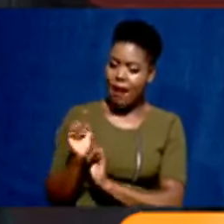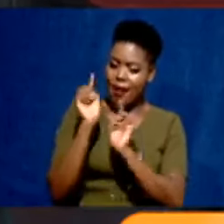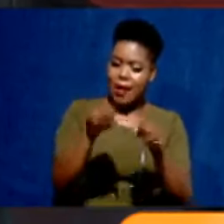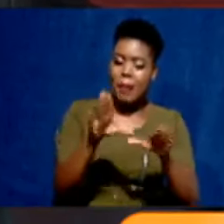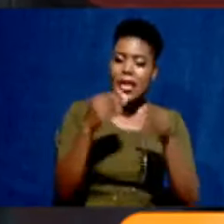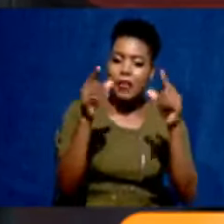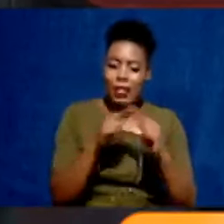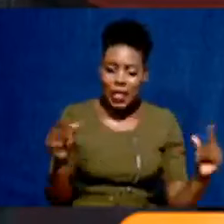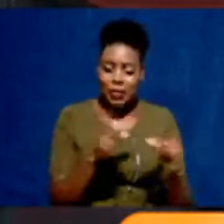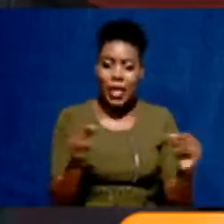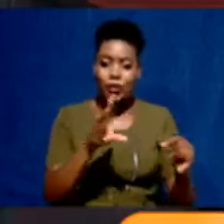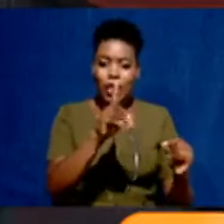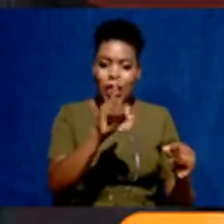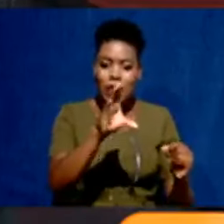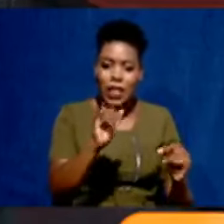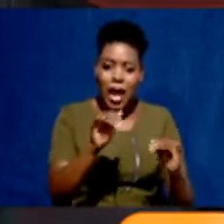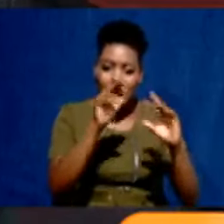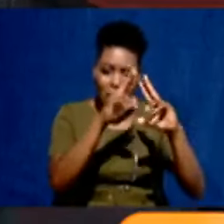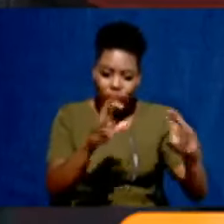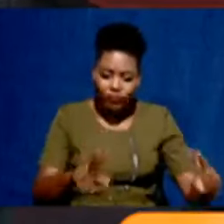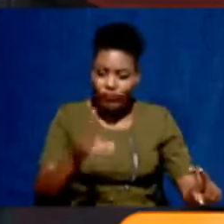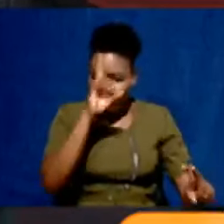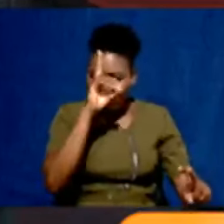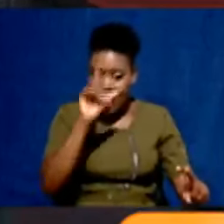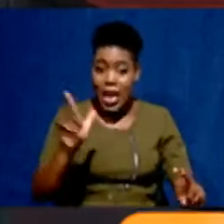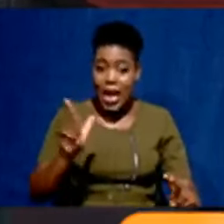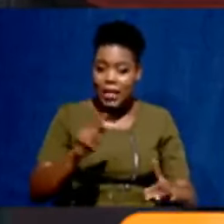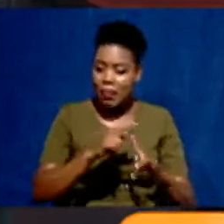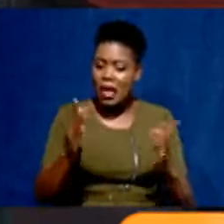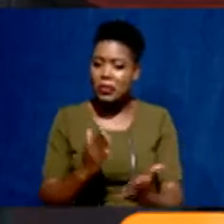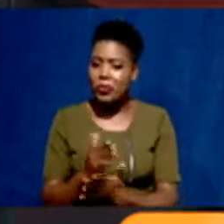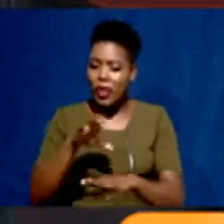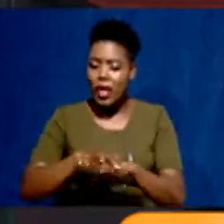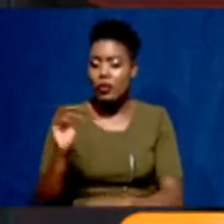the investigating officer at Langata Police Station, which turned out to be not true?